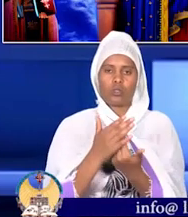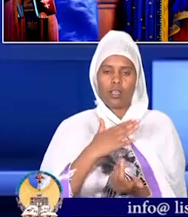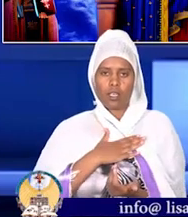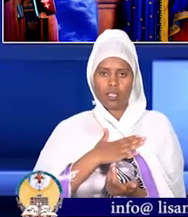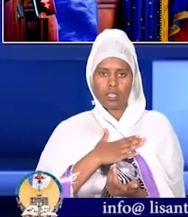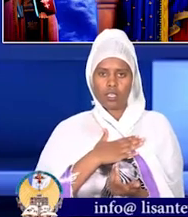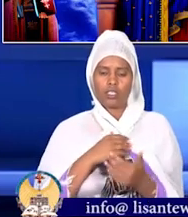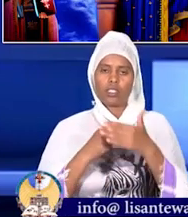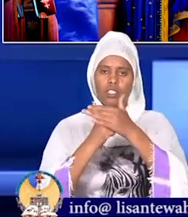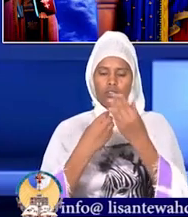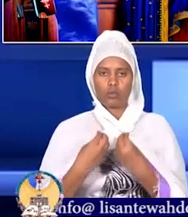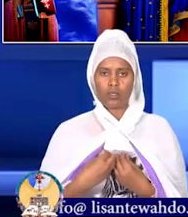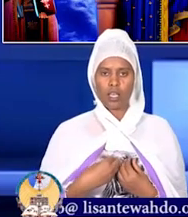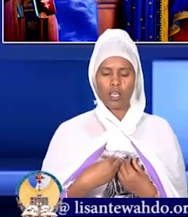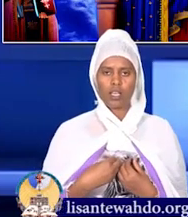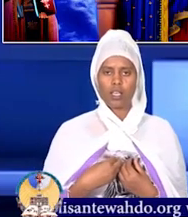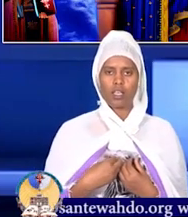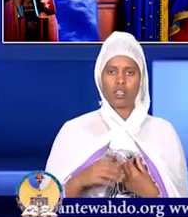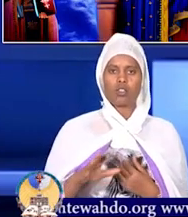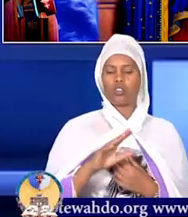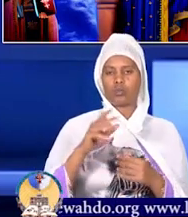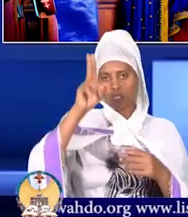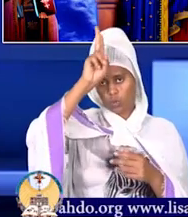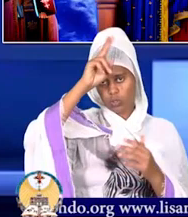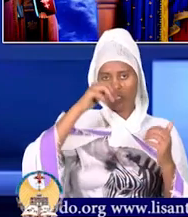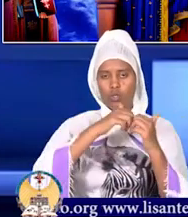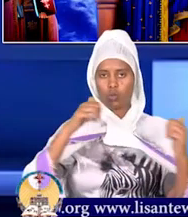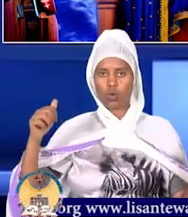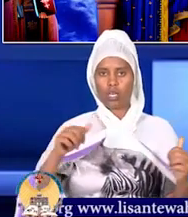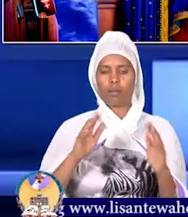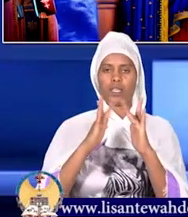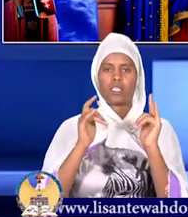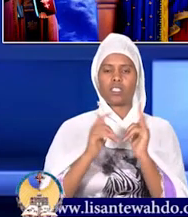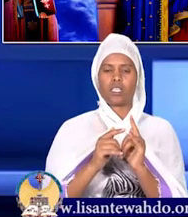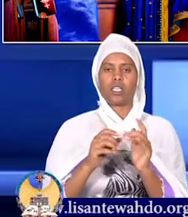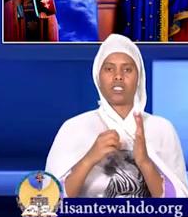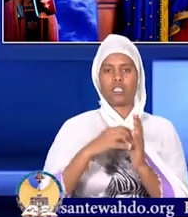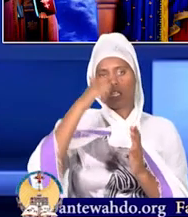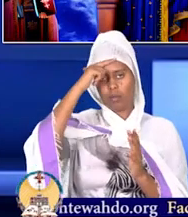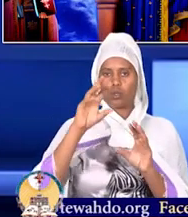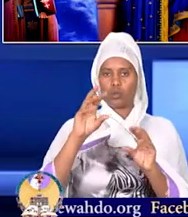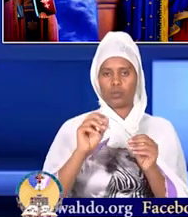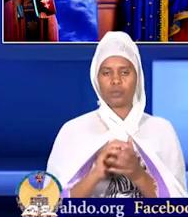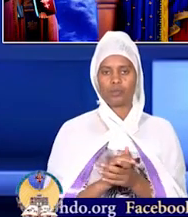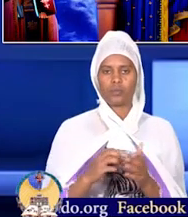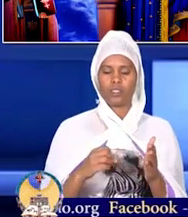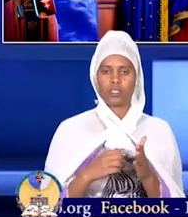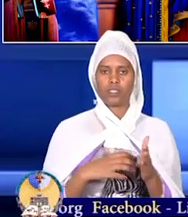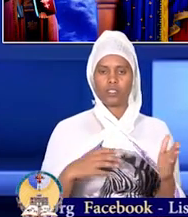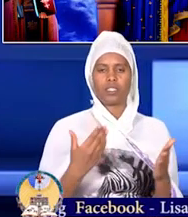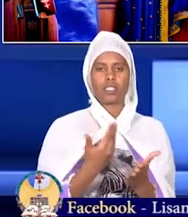بسألو أتوهم زرودونا بردي أتوهم زدقفونا نع أتوهم دمة زرح قولنا مخانم قدس بيتا كريسيان إذا سلر